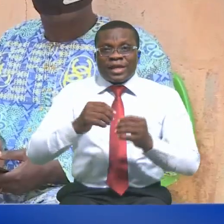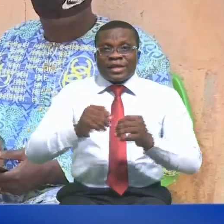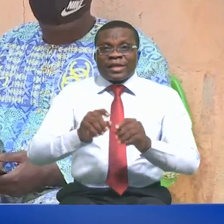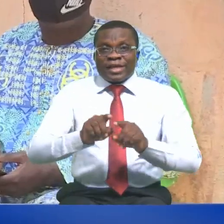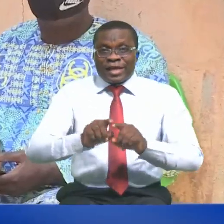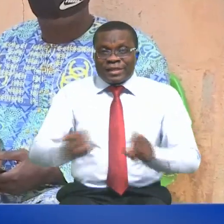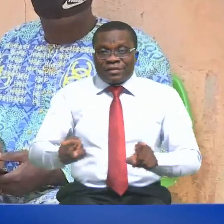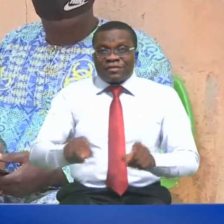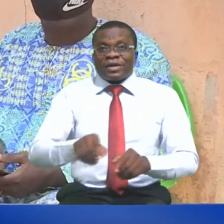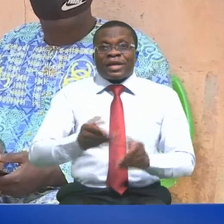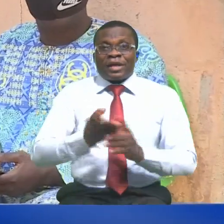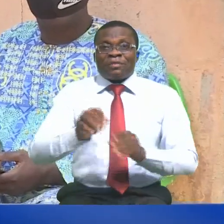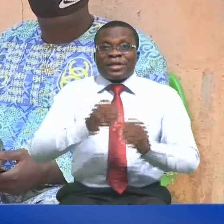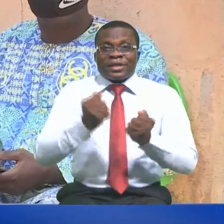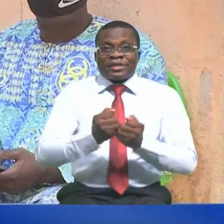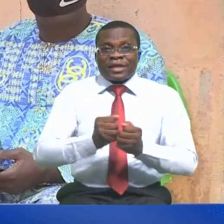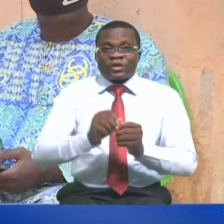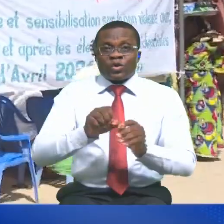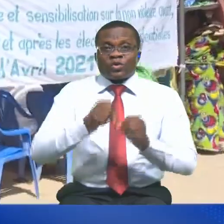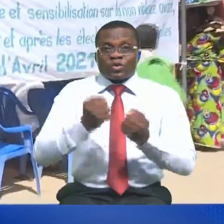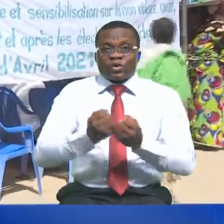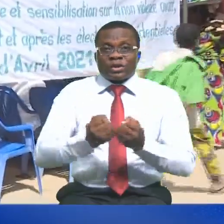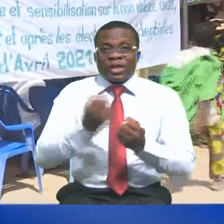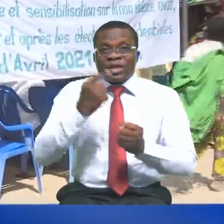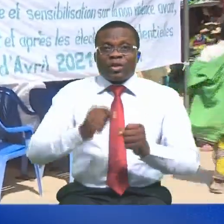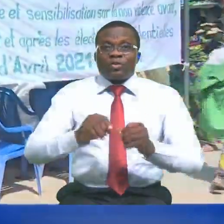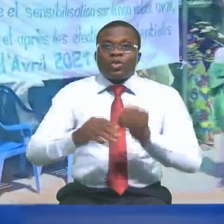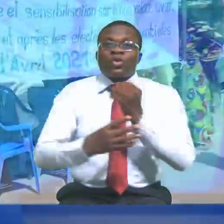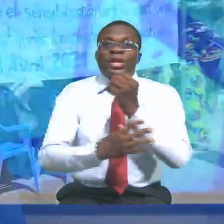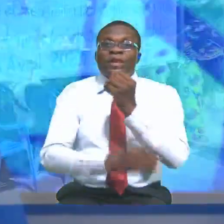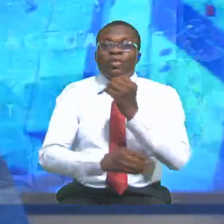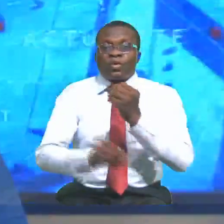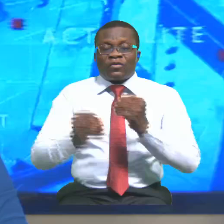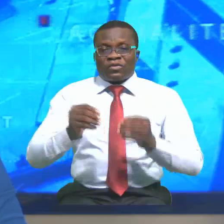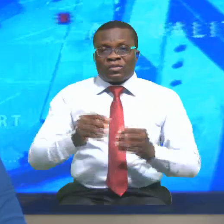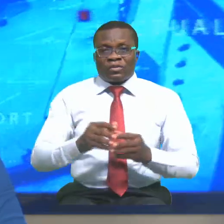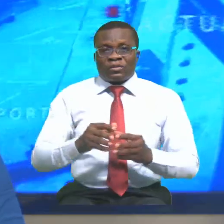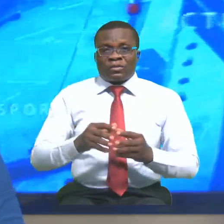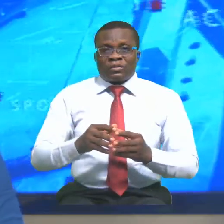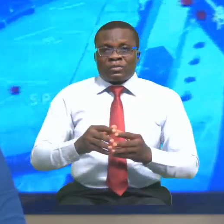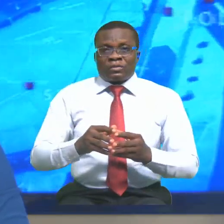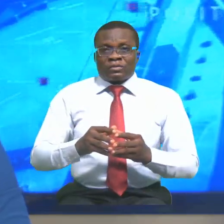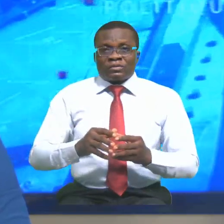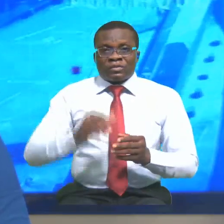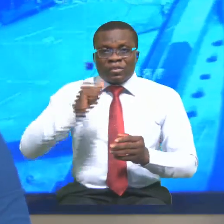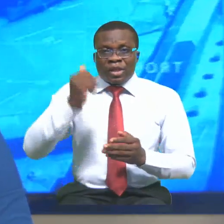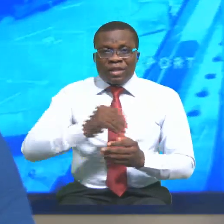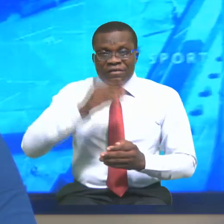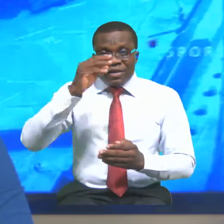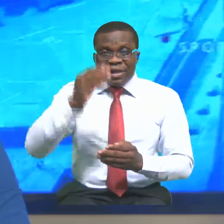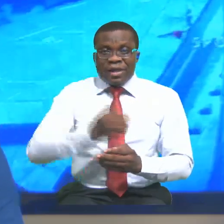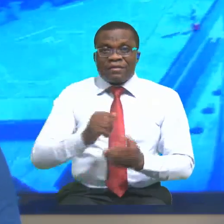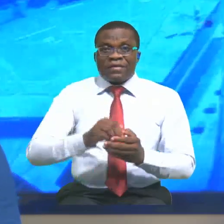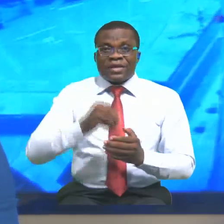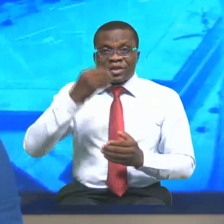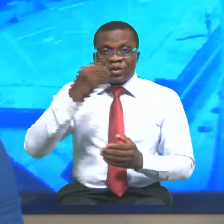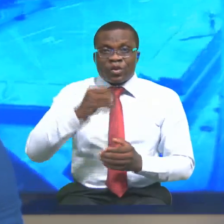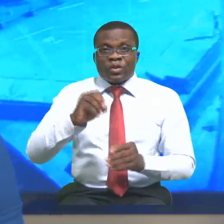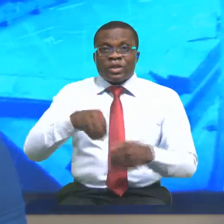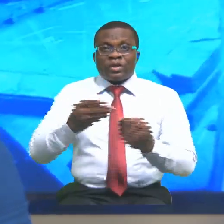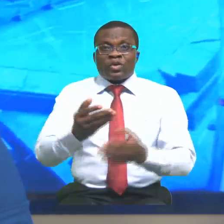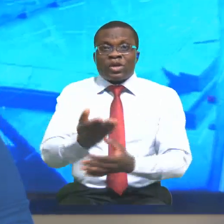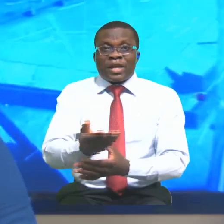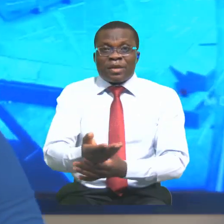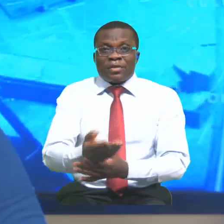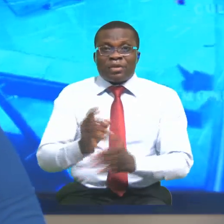des actions sociales en faveur des couches défavorisées. Les filles et fils de Ouida se donnent la main pour